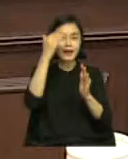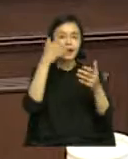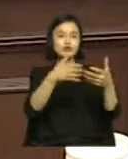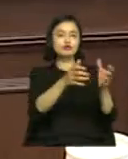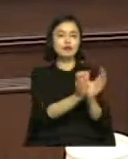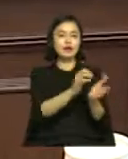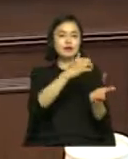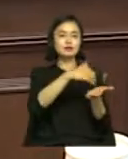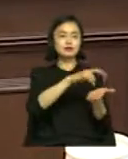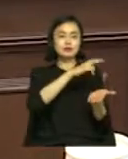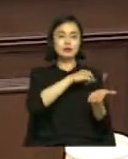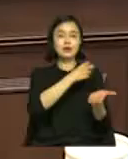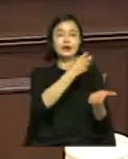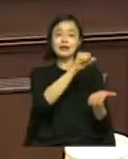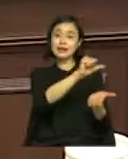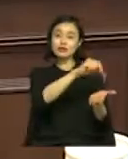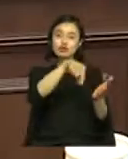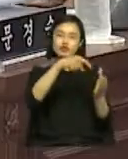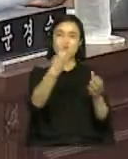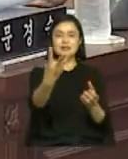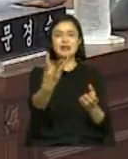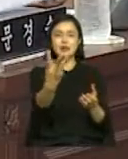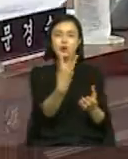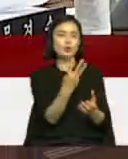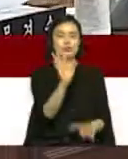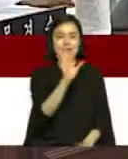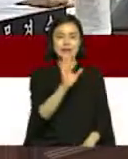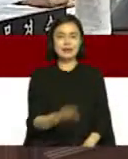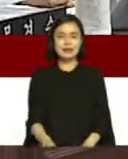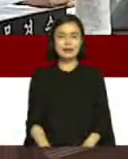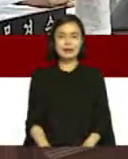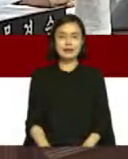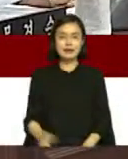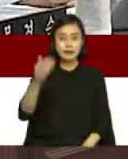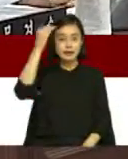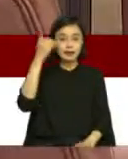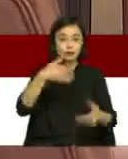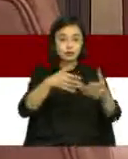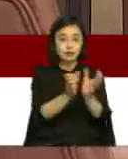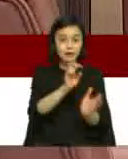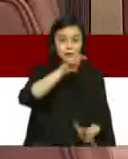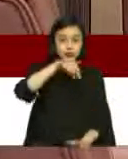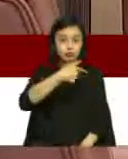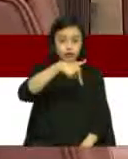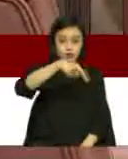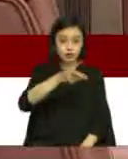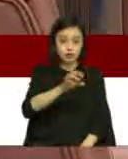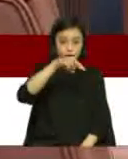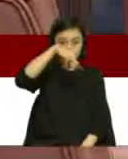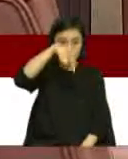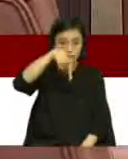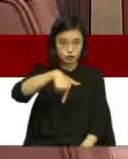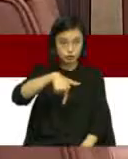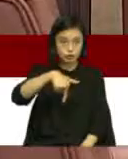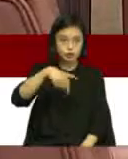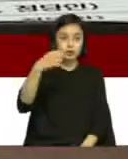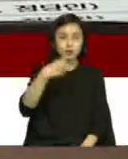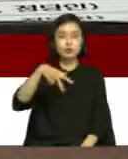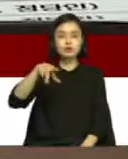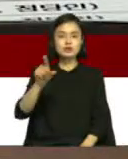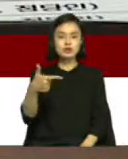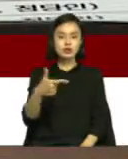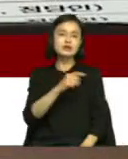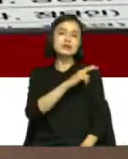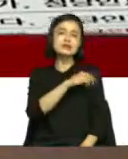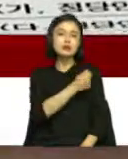중 3명의 의원이 참석하지 않았습니다. 이런 가운데 자유한국당 문경숙 의원과 전은혜 의원은 다수당인 민주당